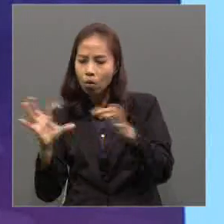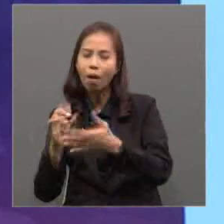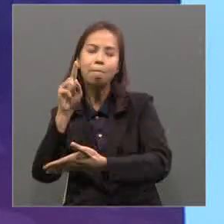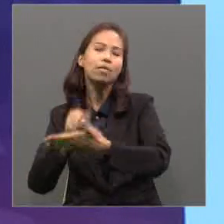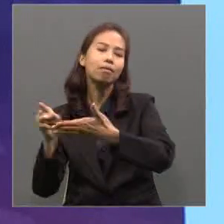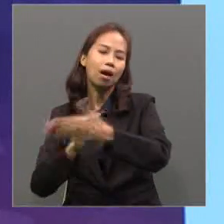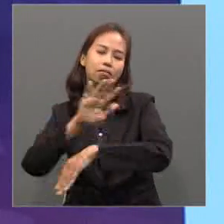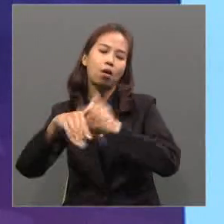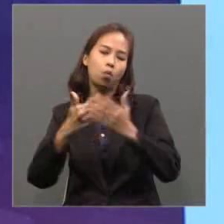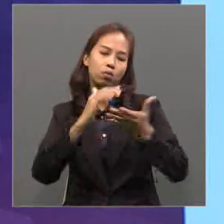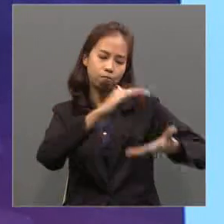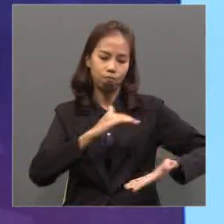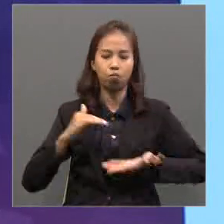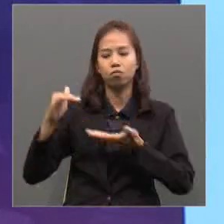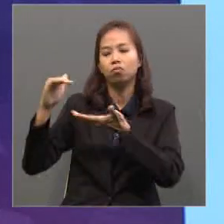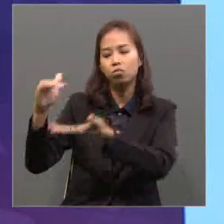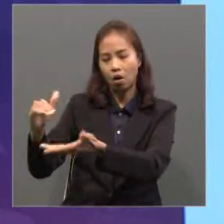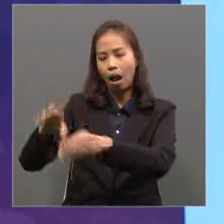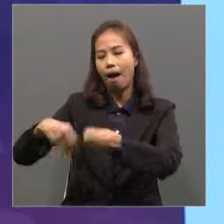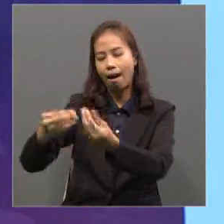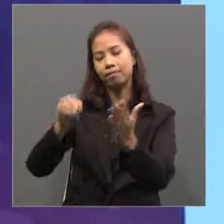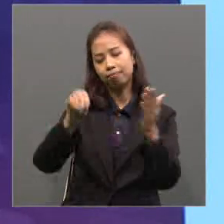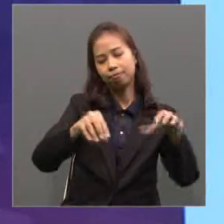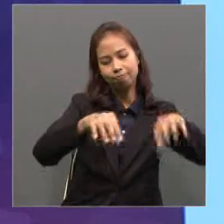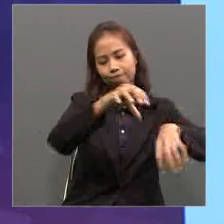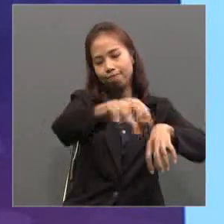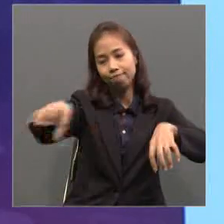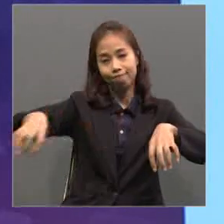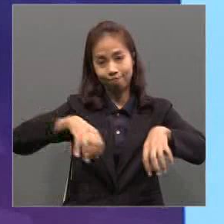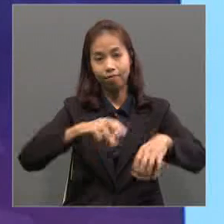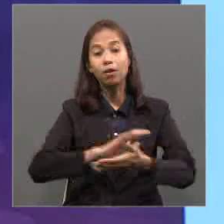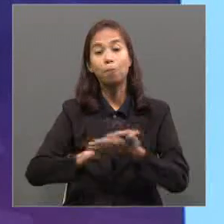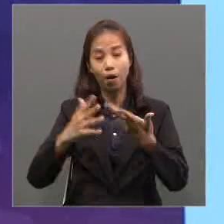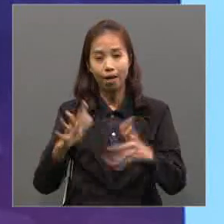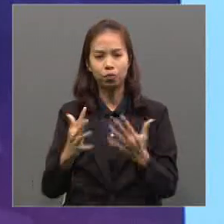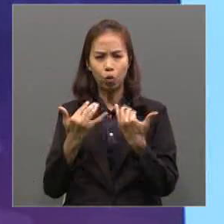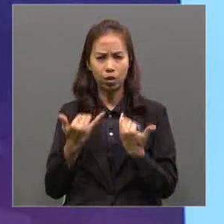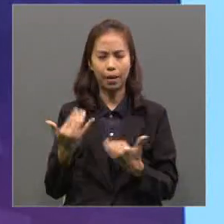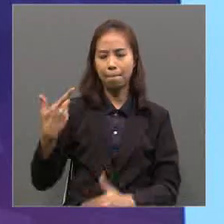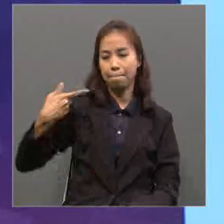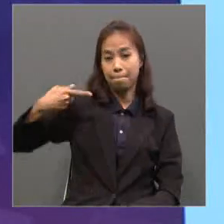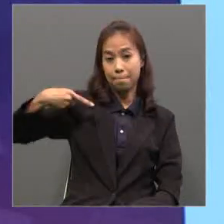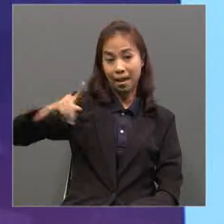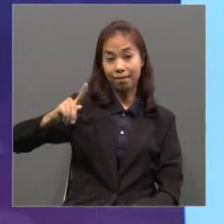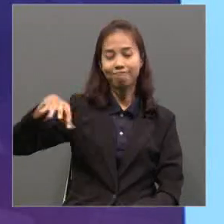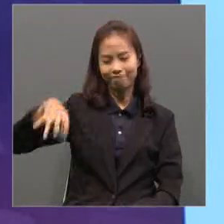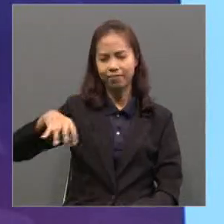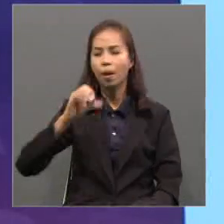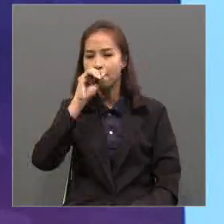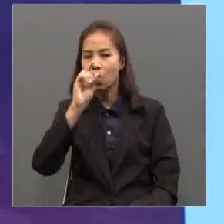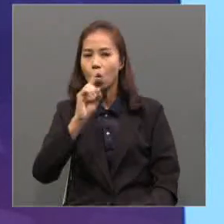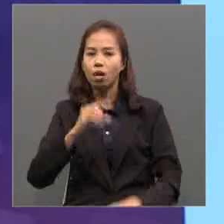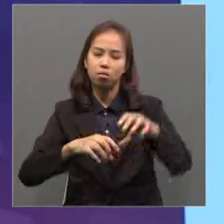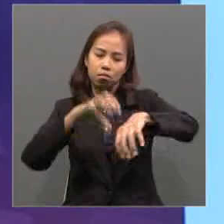ให้กับเจ้าหน้าที่ประจำหน่วยเลือกตั้งของแต่ละเขตด้วยขณะที่ทางปลัดกรุงเทพมหานครนะคะยืนยันว่าภาพรวมทั้ง50เขต